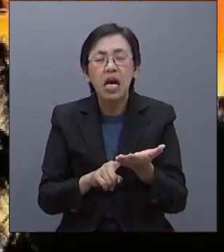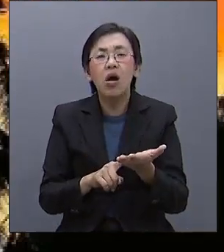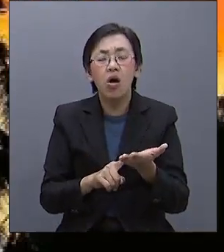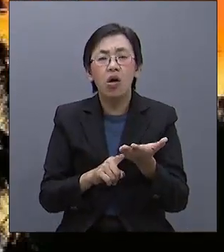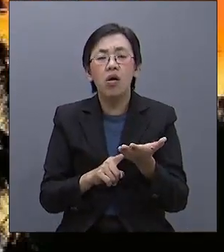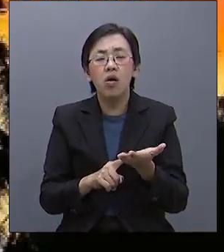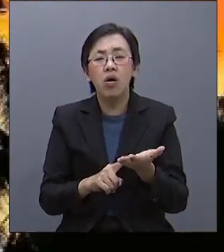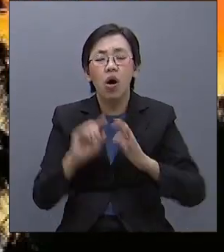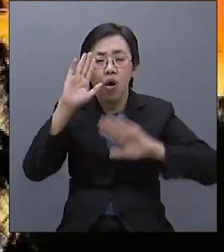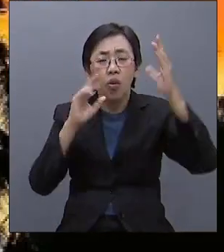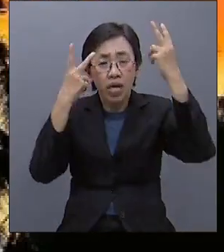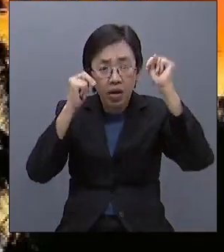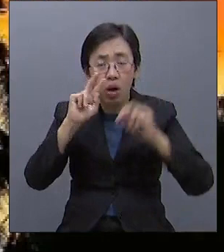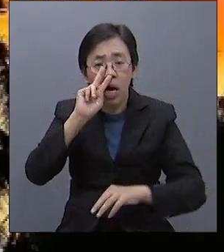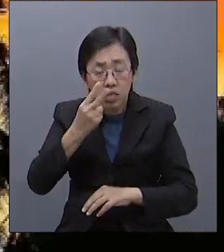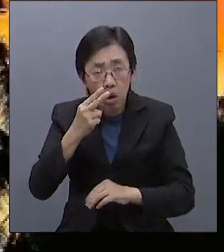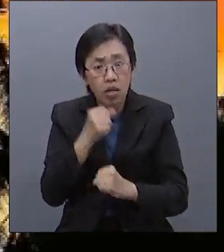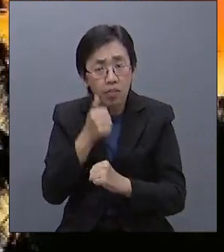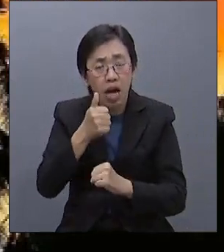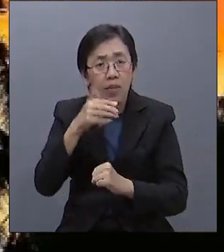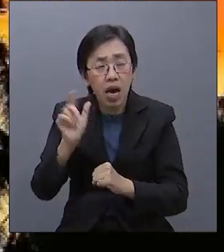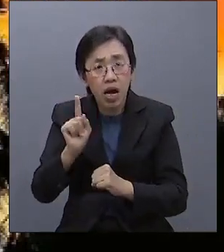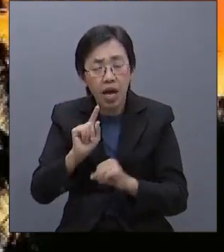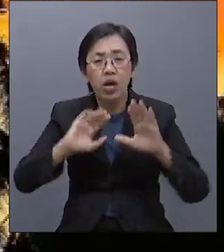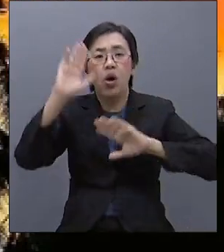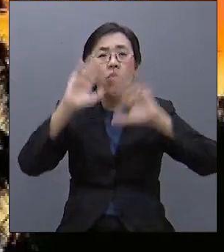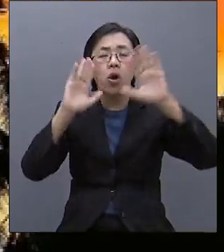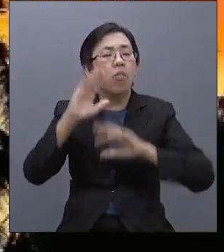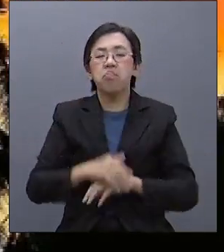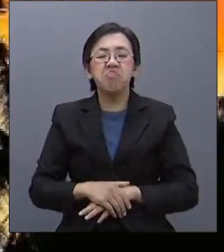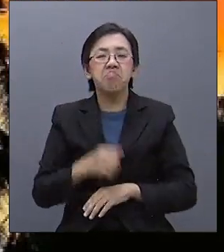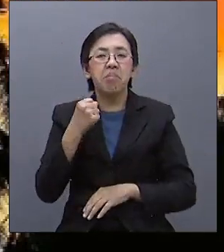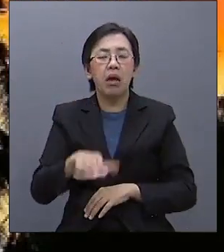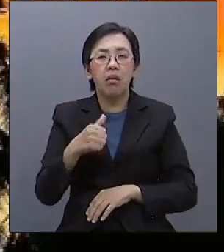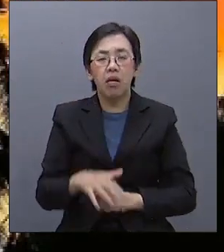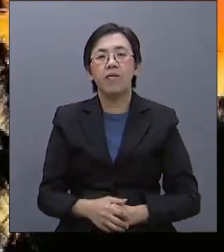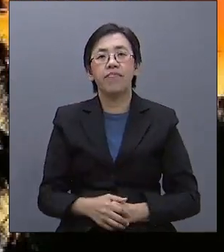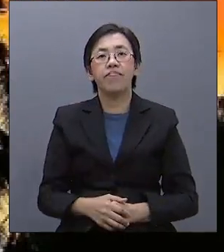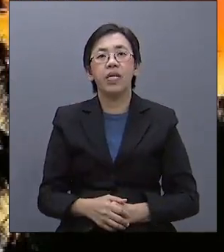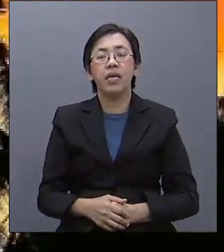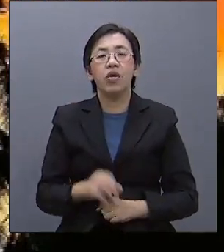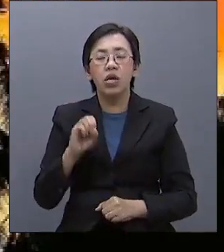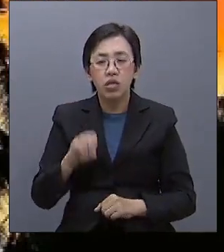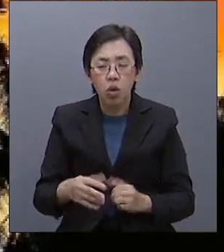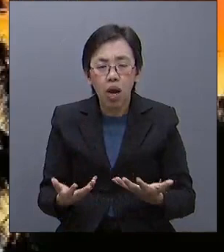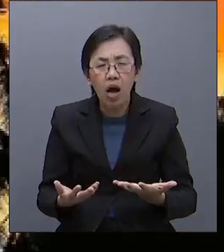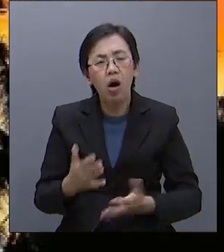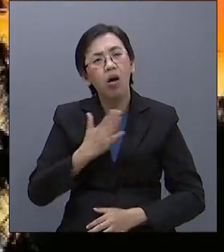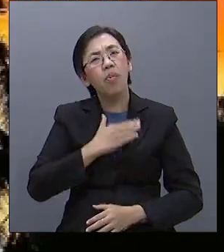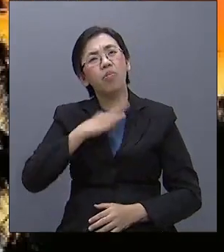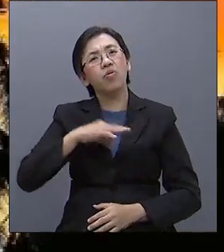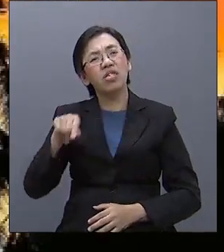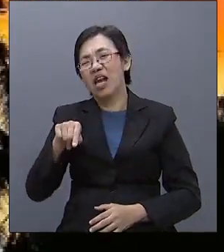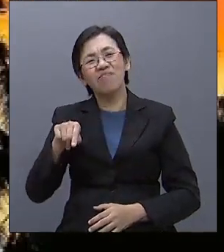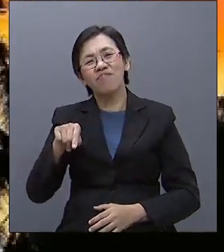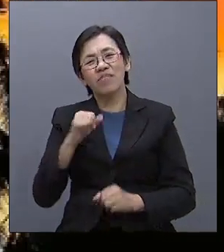เลือกคุณพิธาเป็นครั้งที่2ได้หรือไม่เนี่ยก็ไปโหวตเสียงข้างมากว่าไม่ได้ก็แปลว่า หมดตกไปเนี่ยอันนี้ผมคิดว่ามันไ